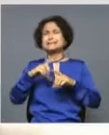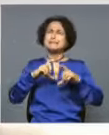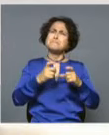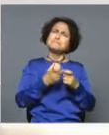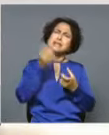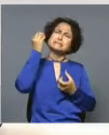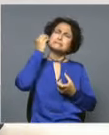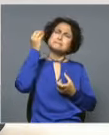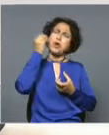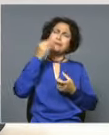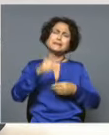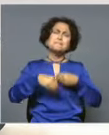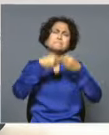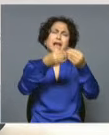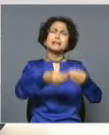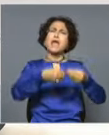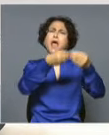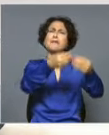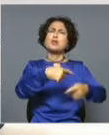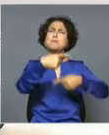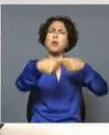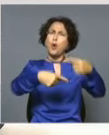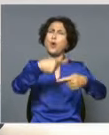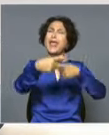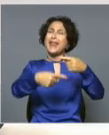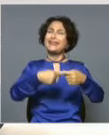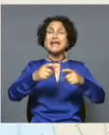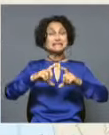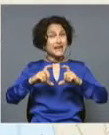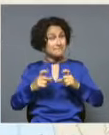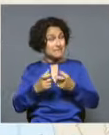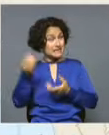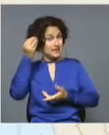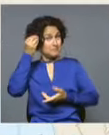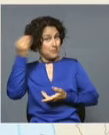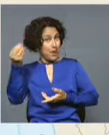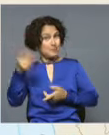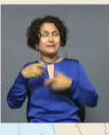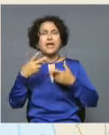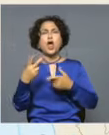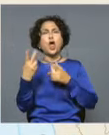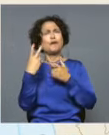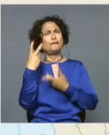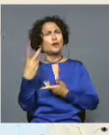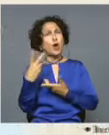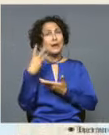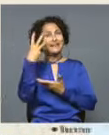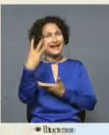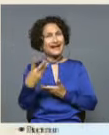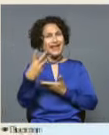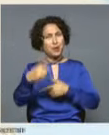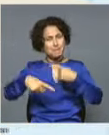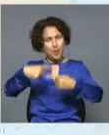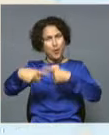от поколение на поколение предаван? Семейен спомен се превръща вече в втората, третата генерация. Има